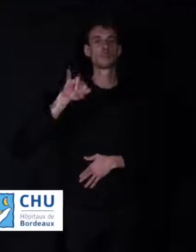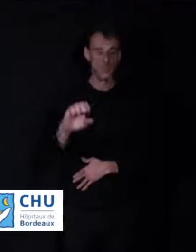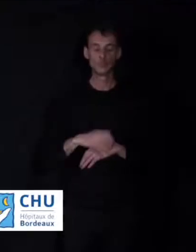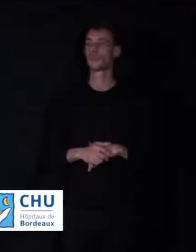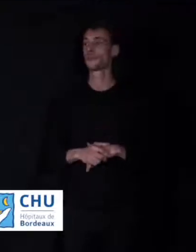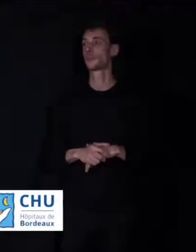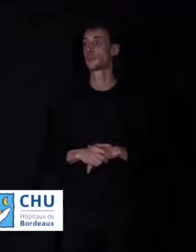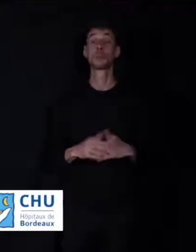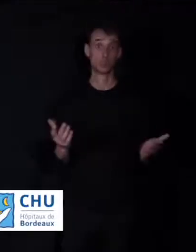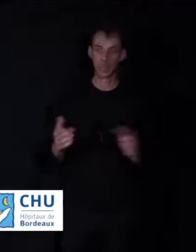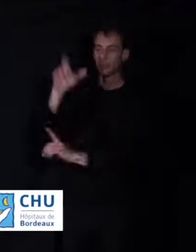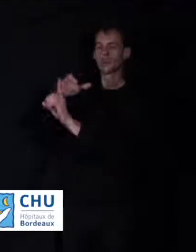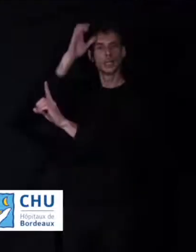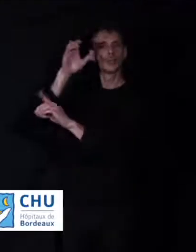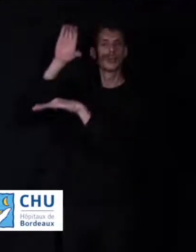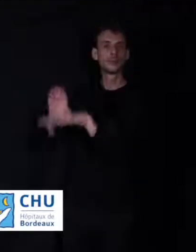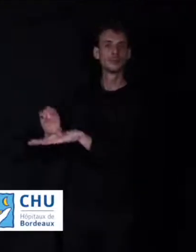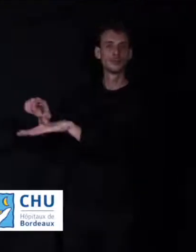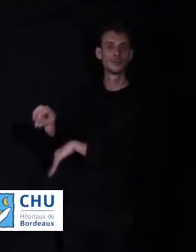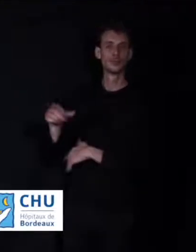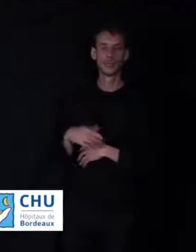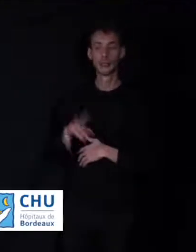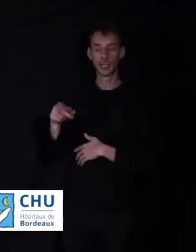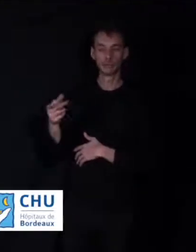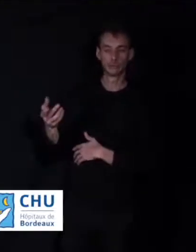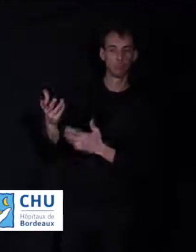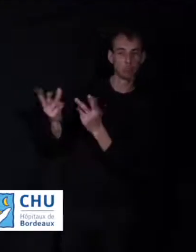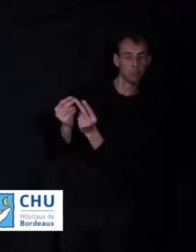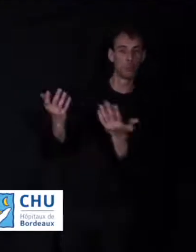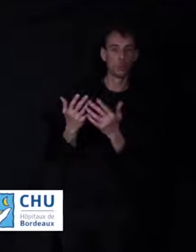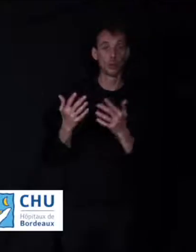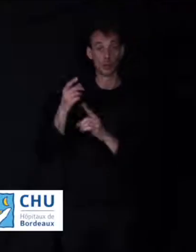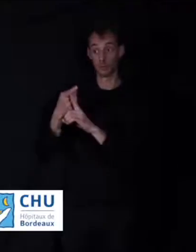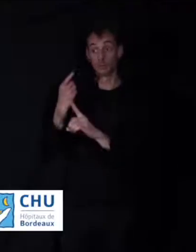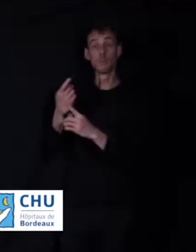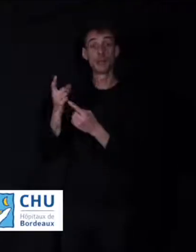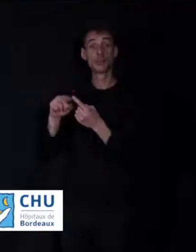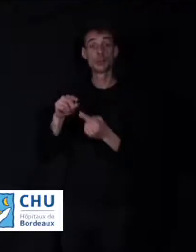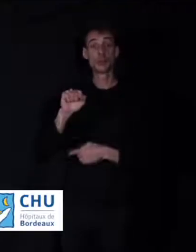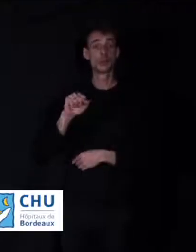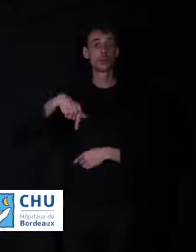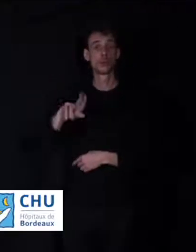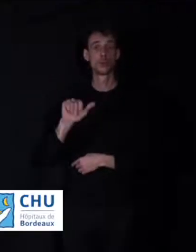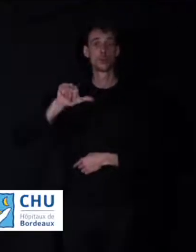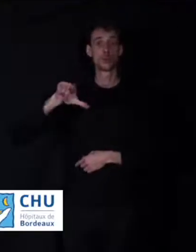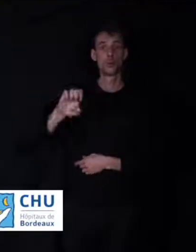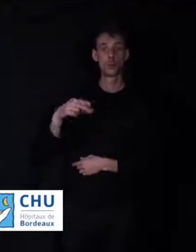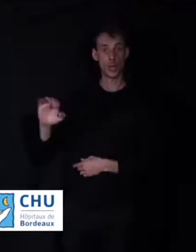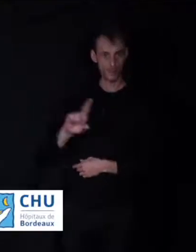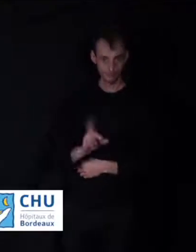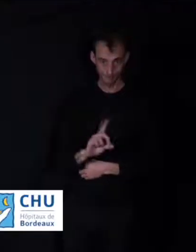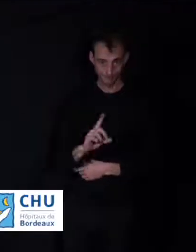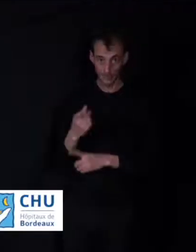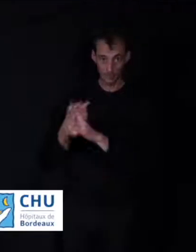pas vraiment du squalène, mais plutôt de la production de la protéine vaccinale qui